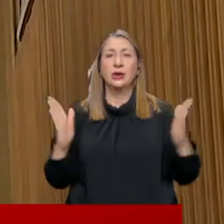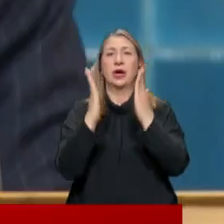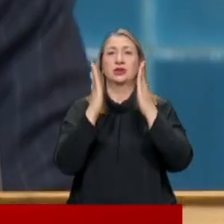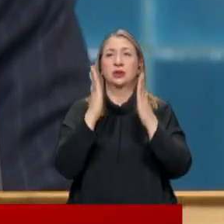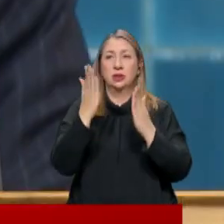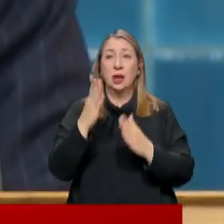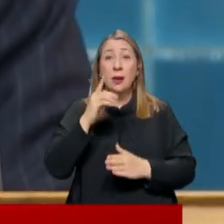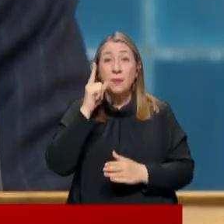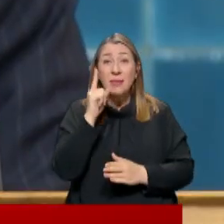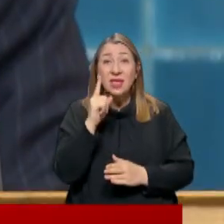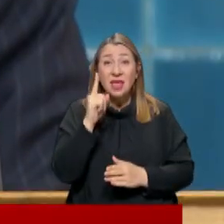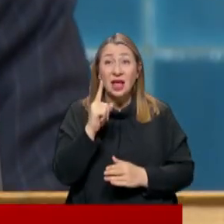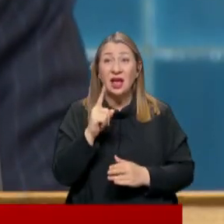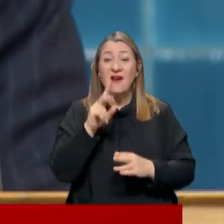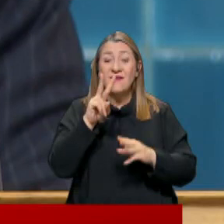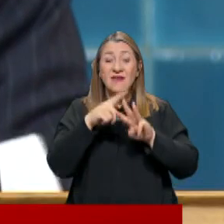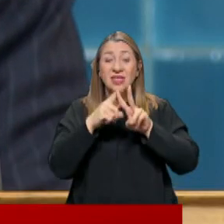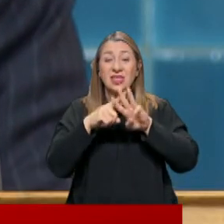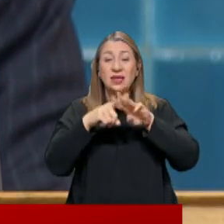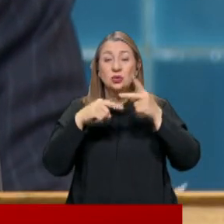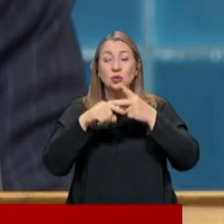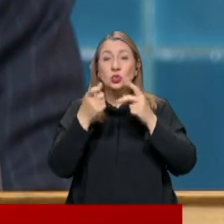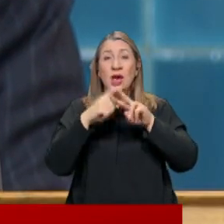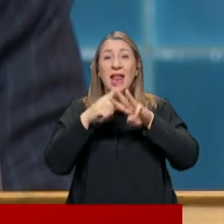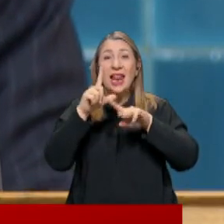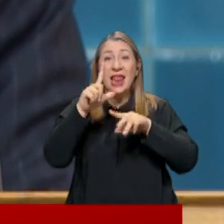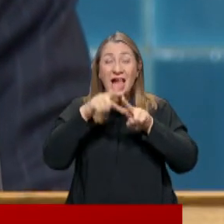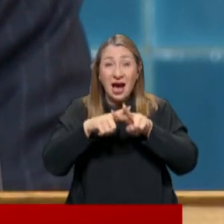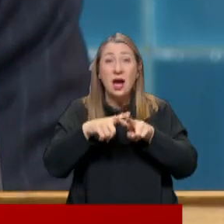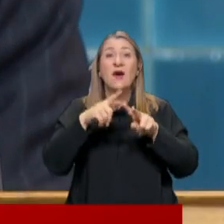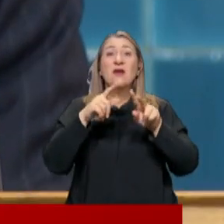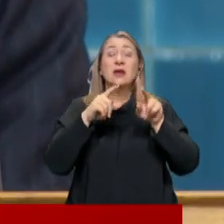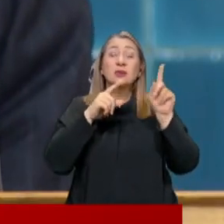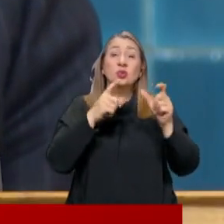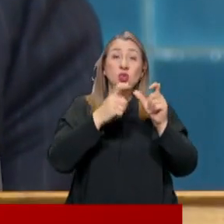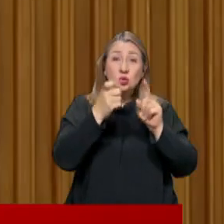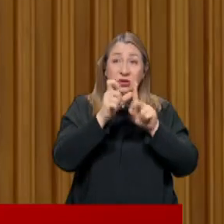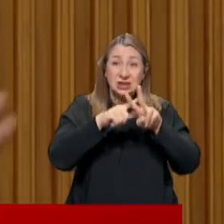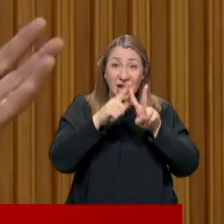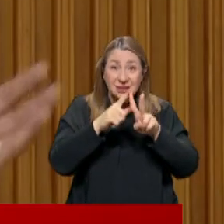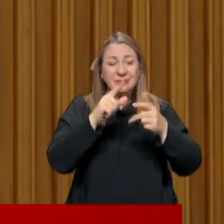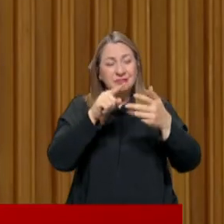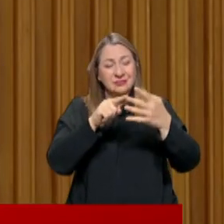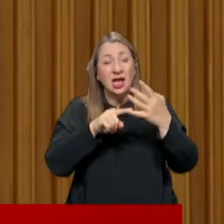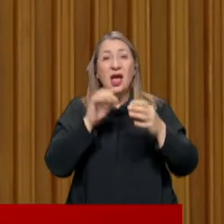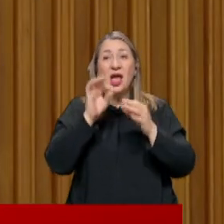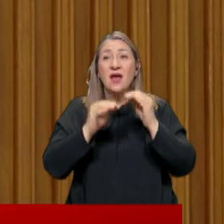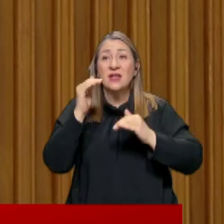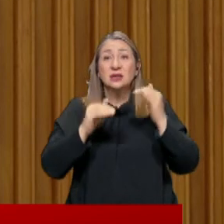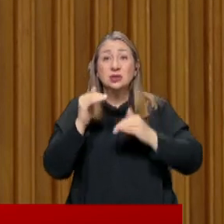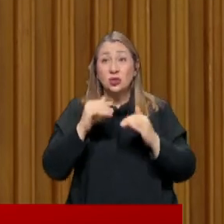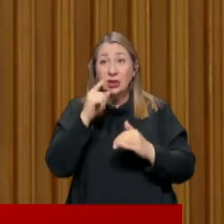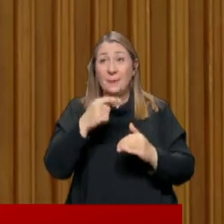karşı karşıya bir tek venezüella sudan Surinam ve zibam ve enflasyonda